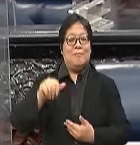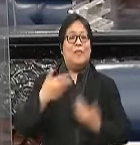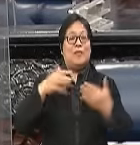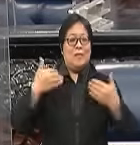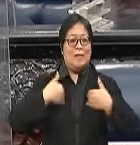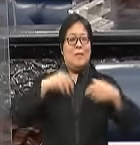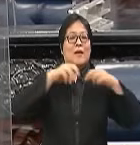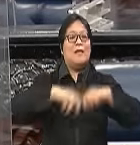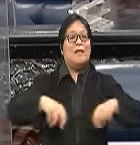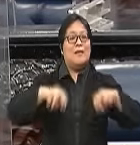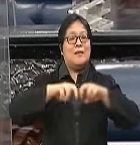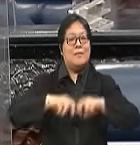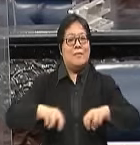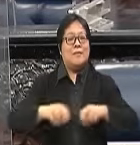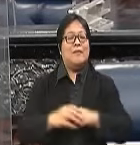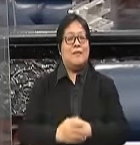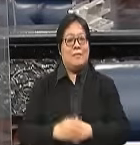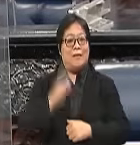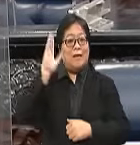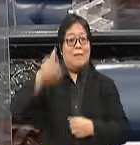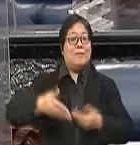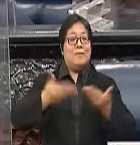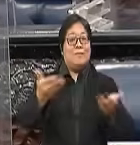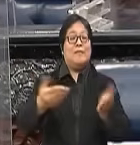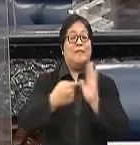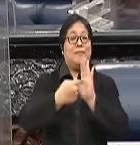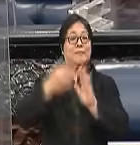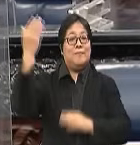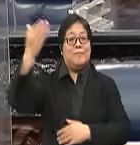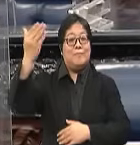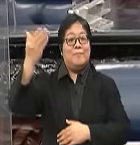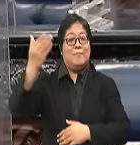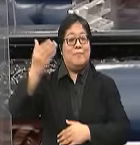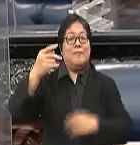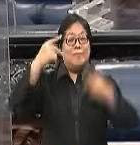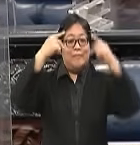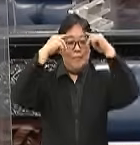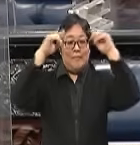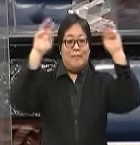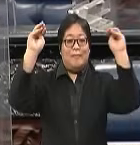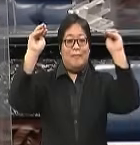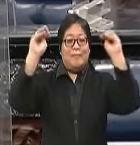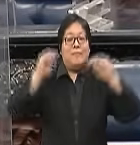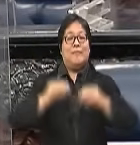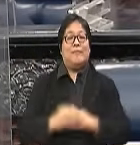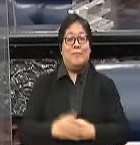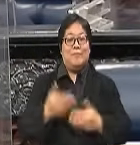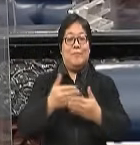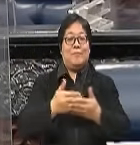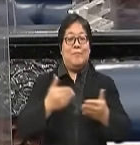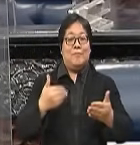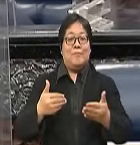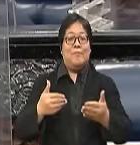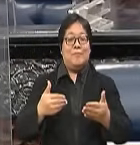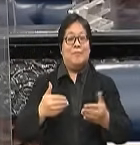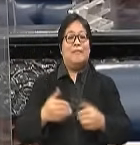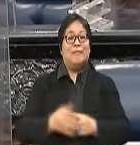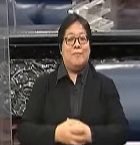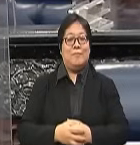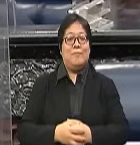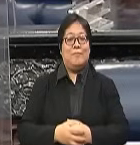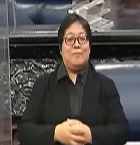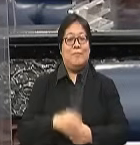Pak satu kajian dan akan dibentangkan kepada ya amat Bomat ada mimpi sebelum dibuat